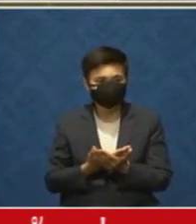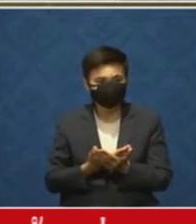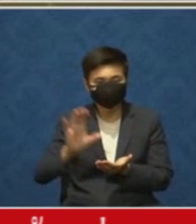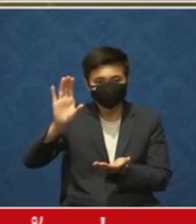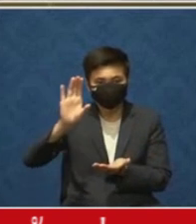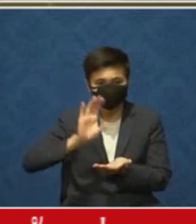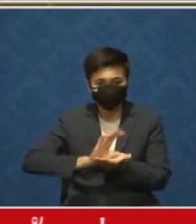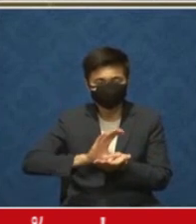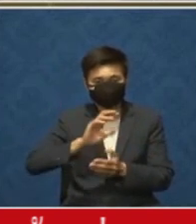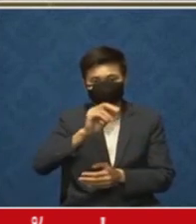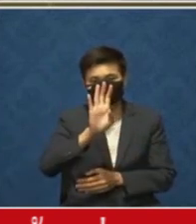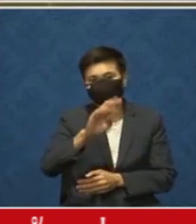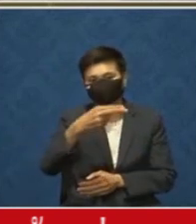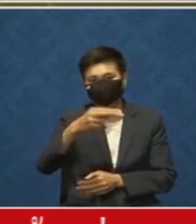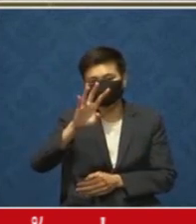เนี่ย